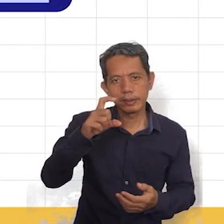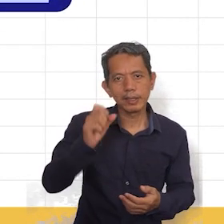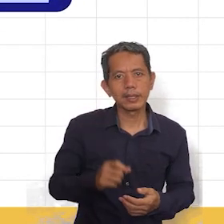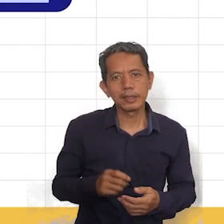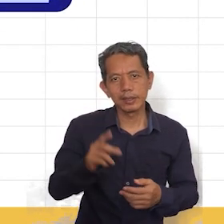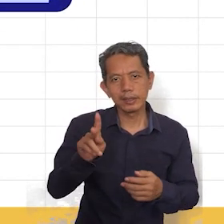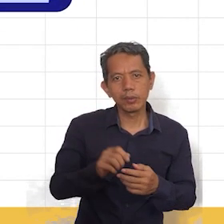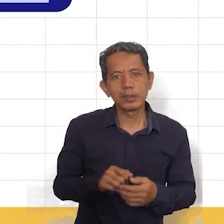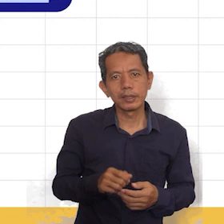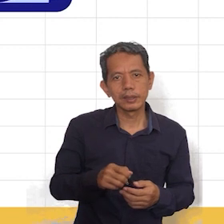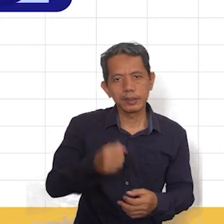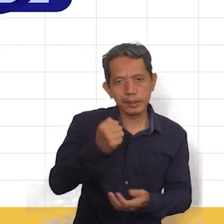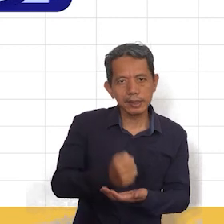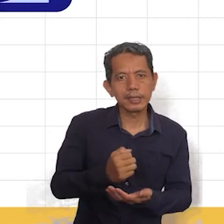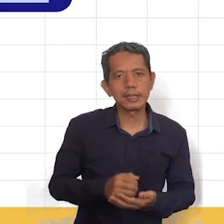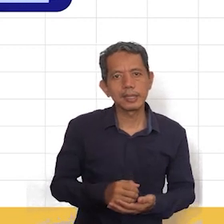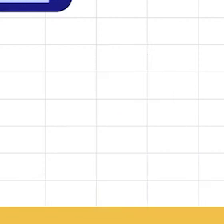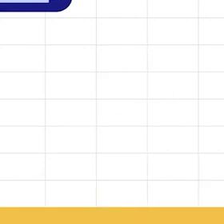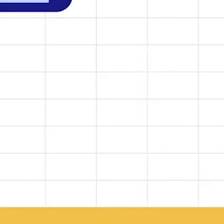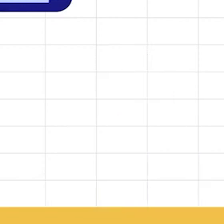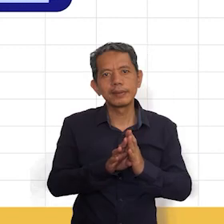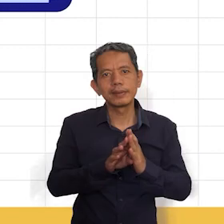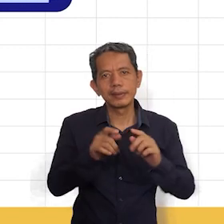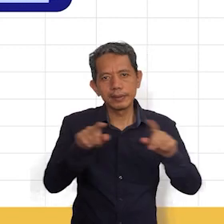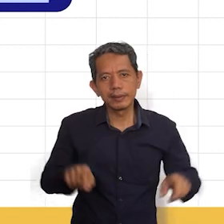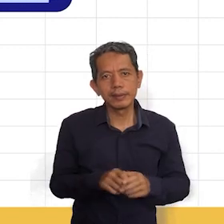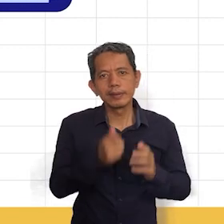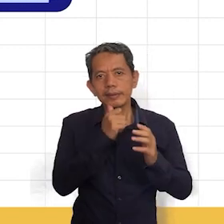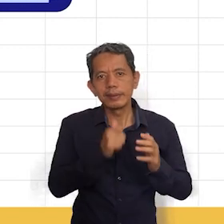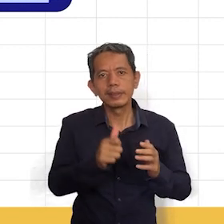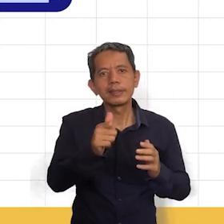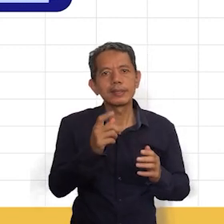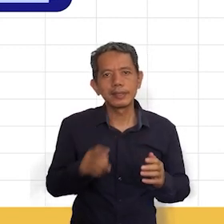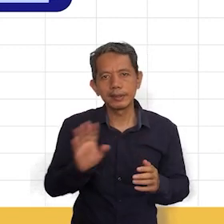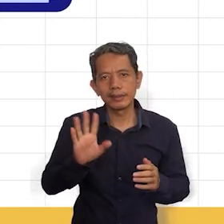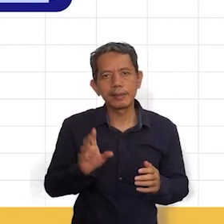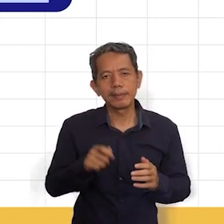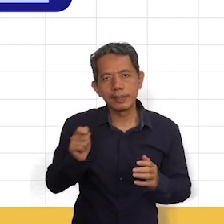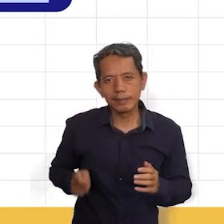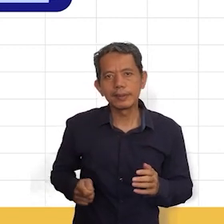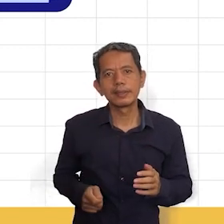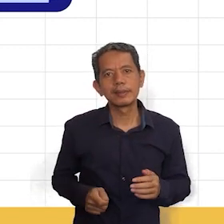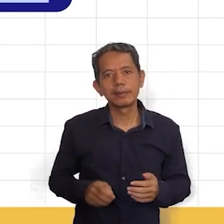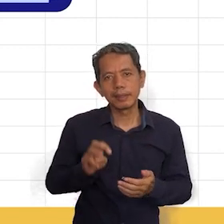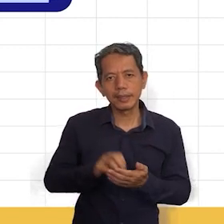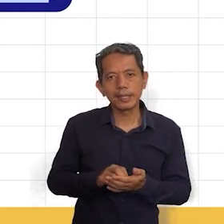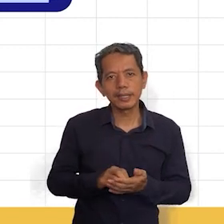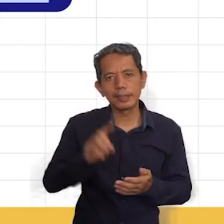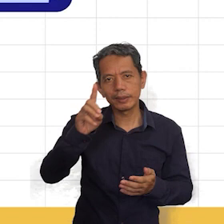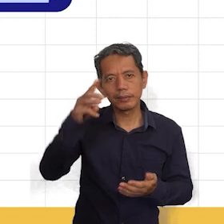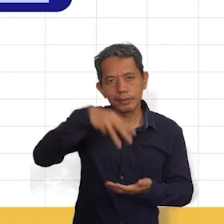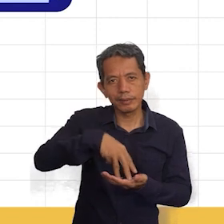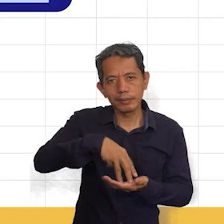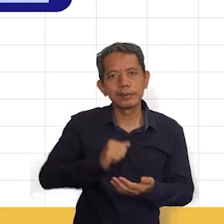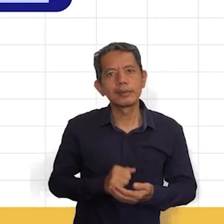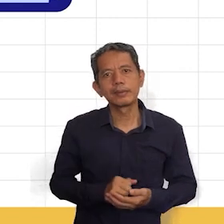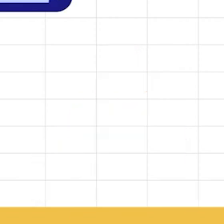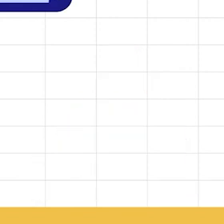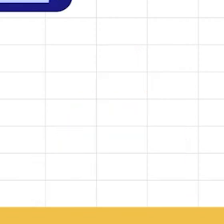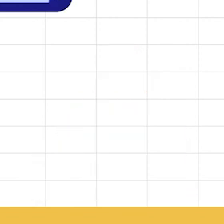catatan kepolisian yang telah dilegalisir, surat pernyataan tidak pernah dipidana bermaterai